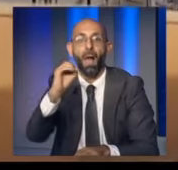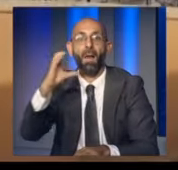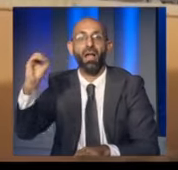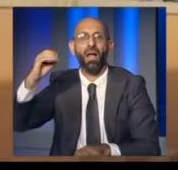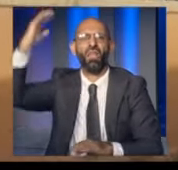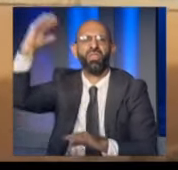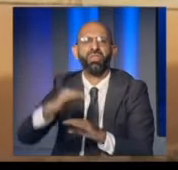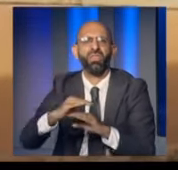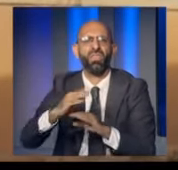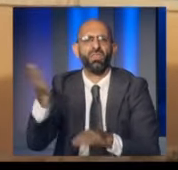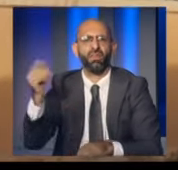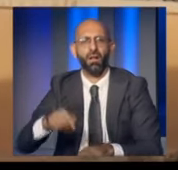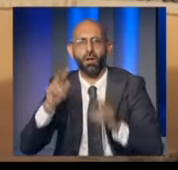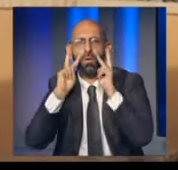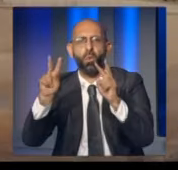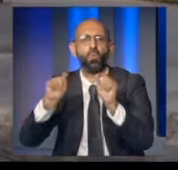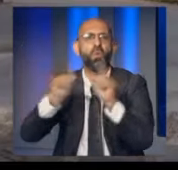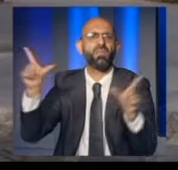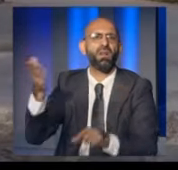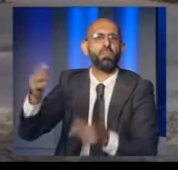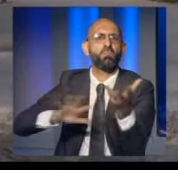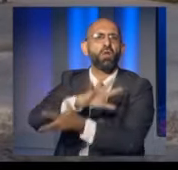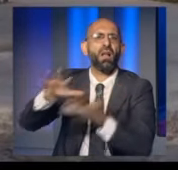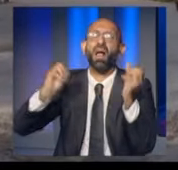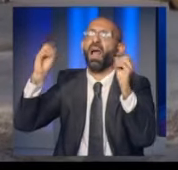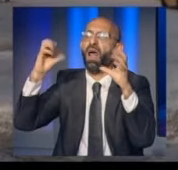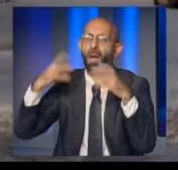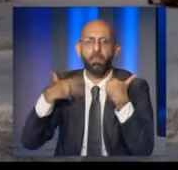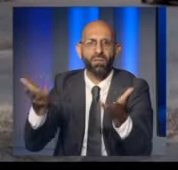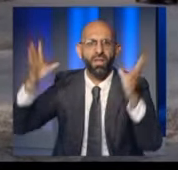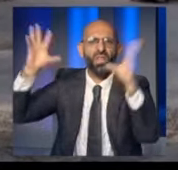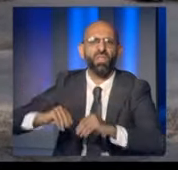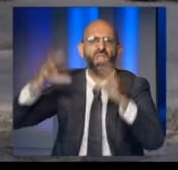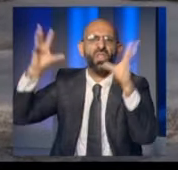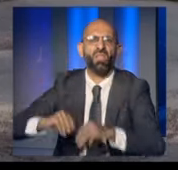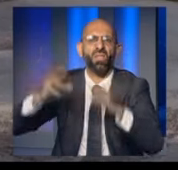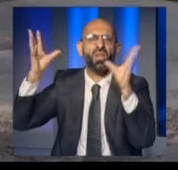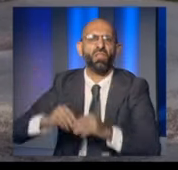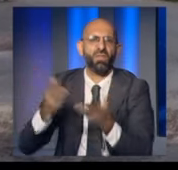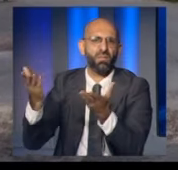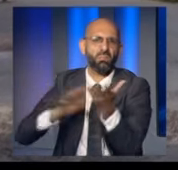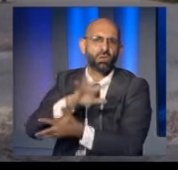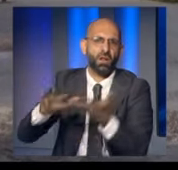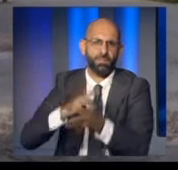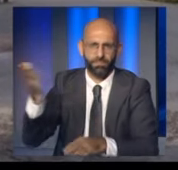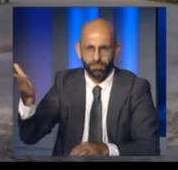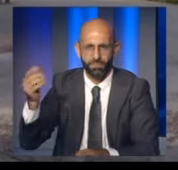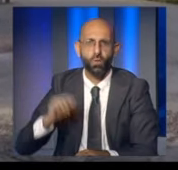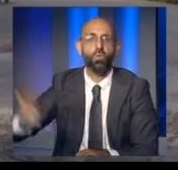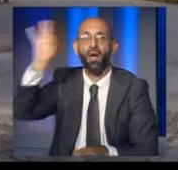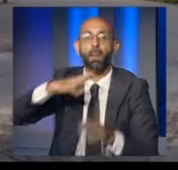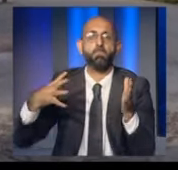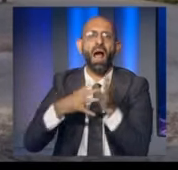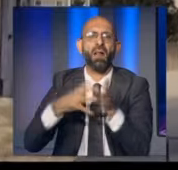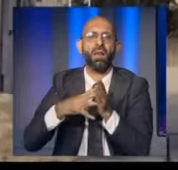المقدر بحوالي 400 ميجاوات أي حوالي 10%، ويتم التوزيع عشوائيا إذ إن قرى تصلها الكهرباء أكثر من